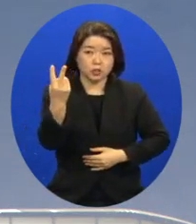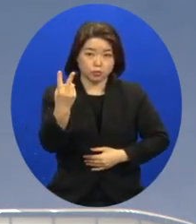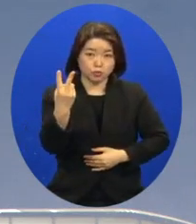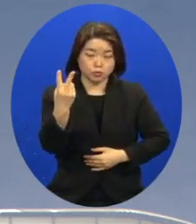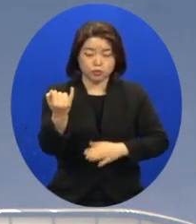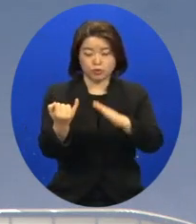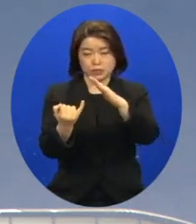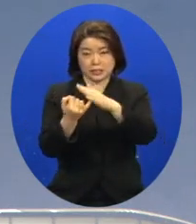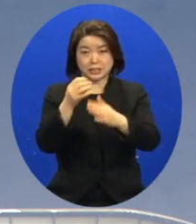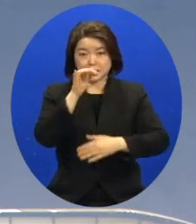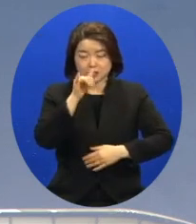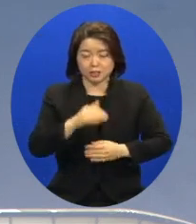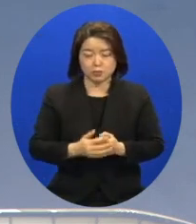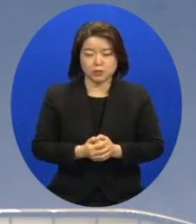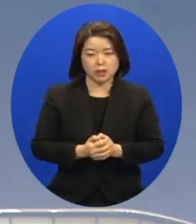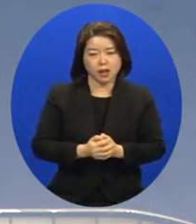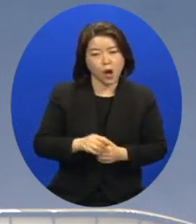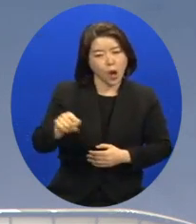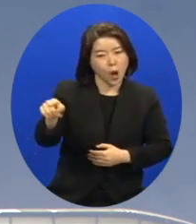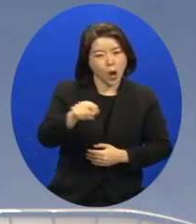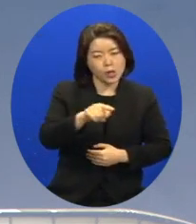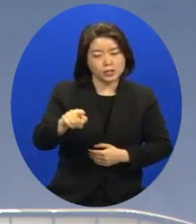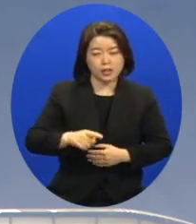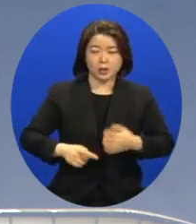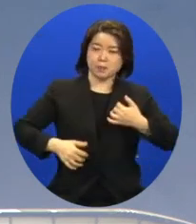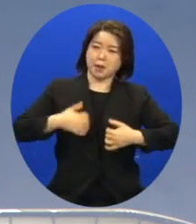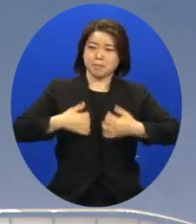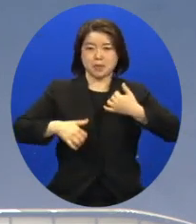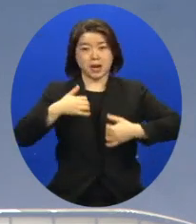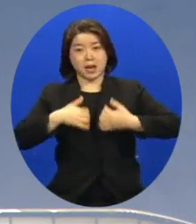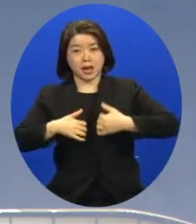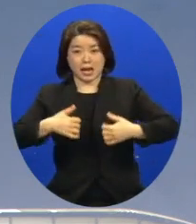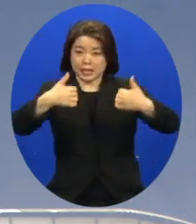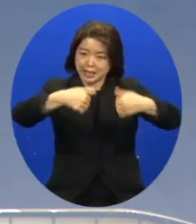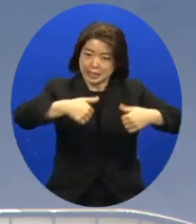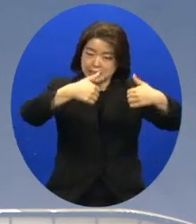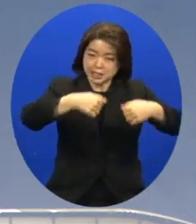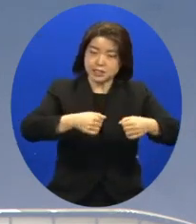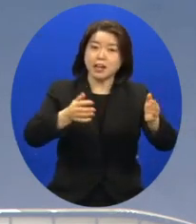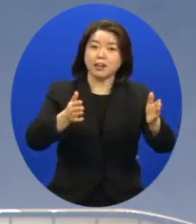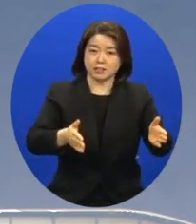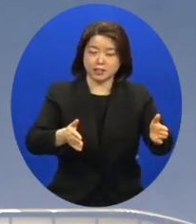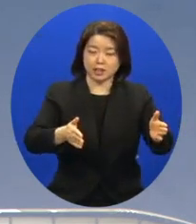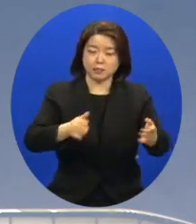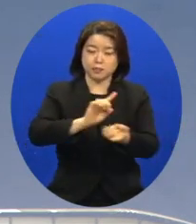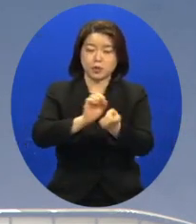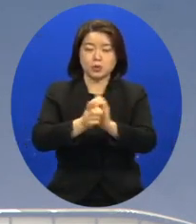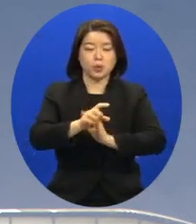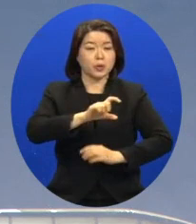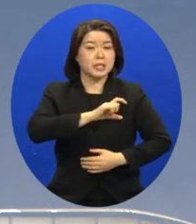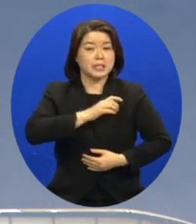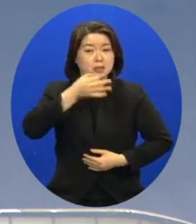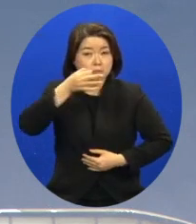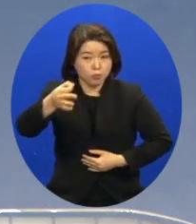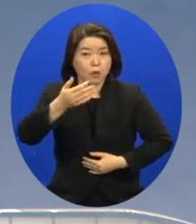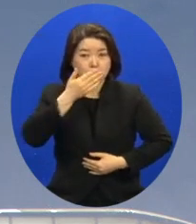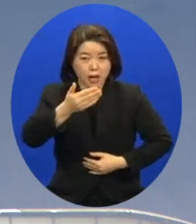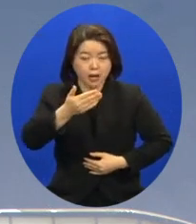생각했습니다. 그들과는 아주 반갑게 인사를 하고 지내는 사이입니다. 서로 이름을 불러가면서.